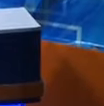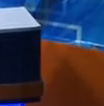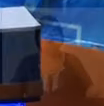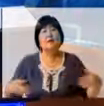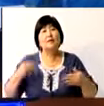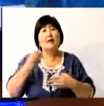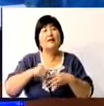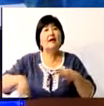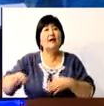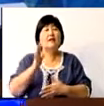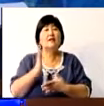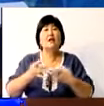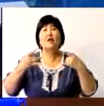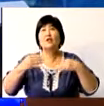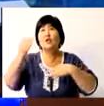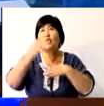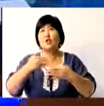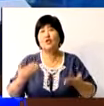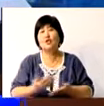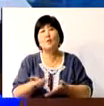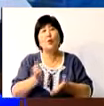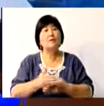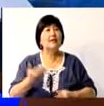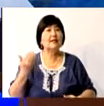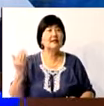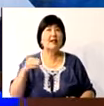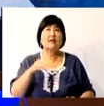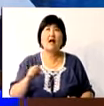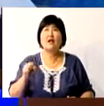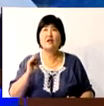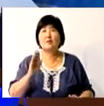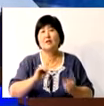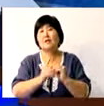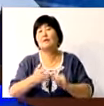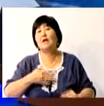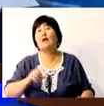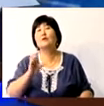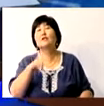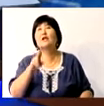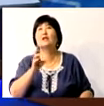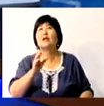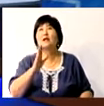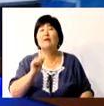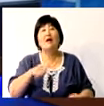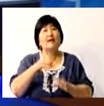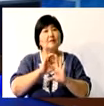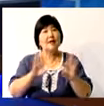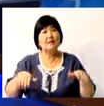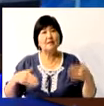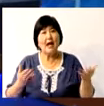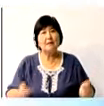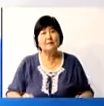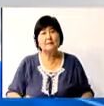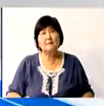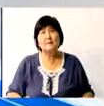Ассаламу алейкум, ардақты ағайын, тікелей эфирде кешкі жаңалықтар, онымен таныстыратын мен Талант Айымбетов, сурды дұрмада Айткүл Садықова, ал мен аңдатпа.